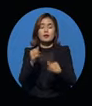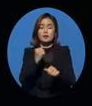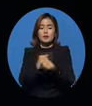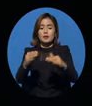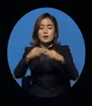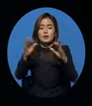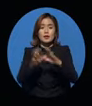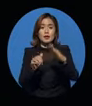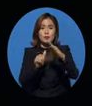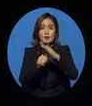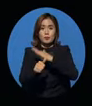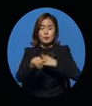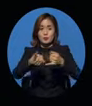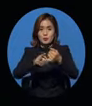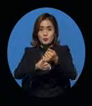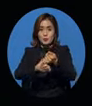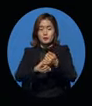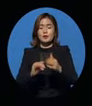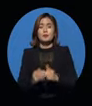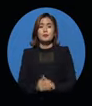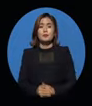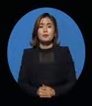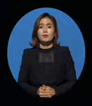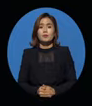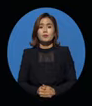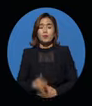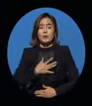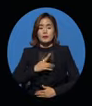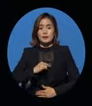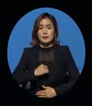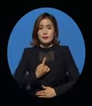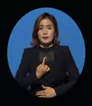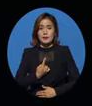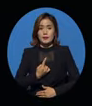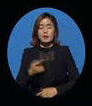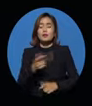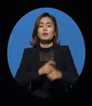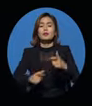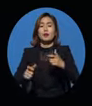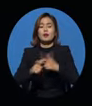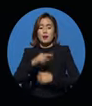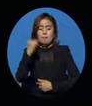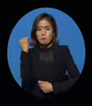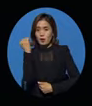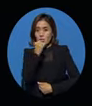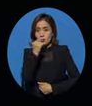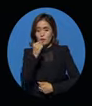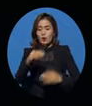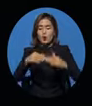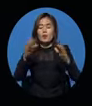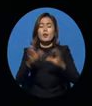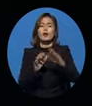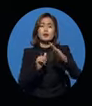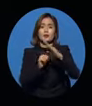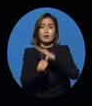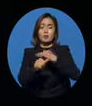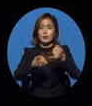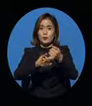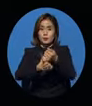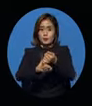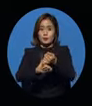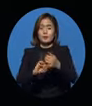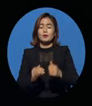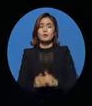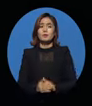당대표가 되겠습니다 우리 자신에게 더 엄격한 당대표가 되겠습니다